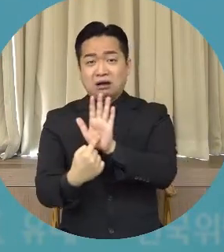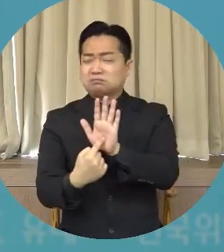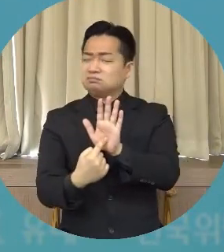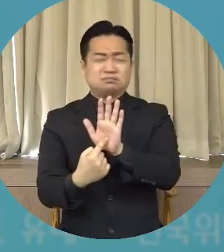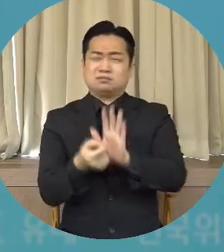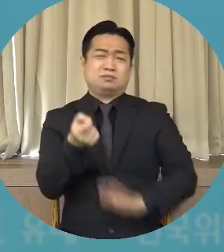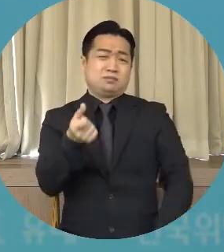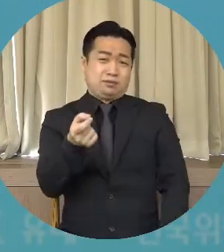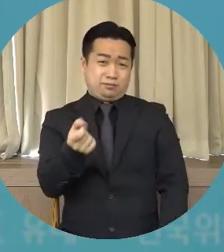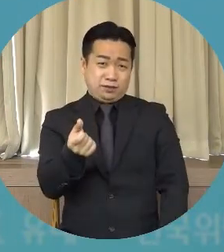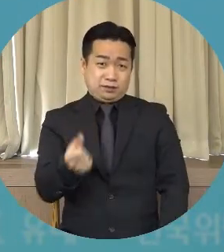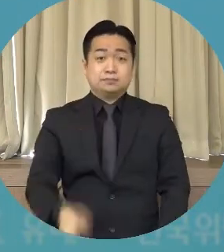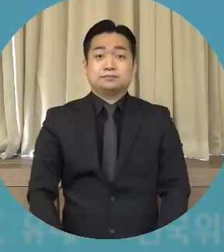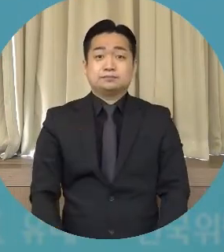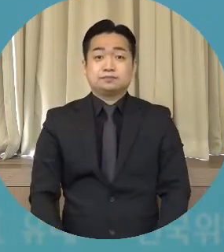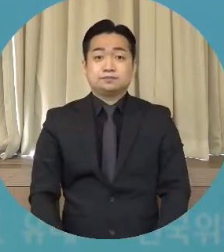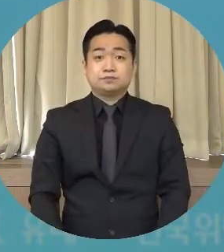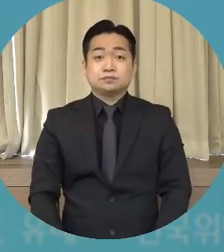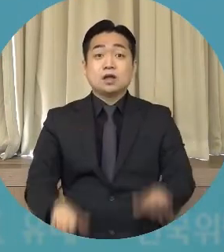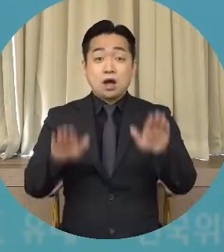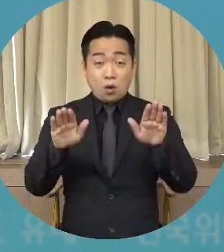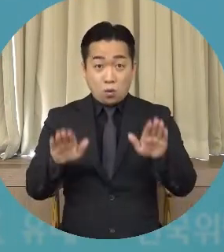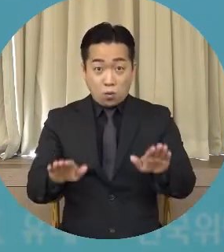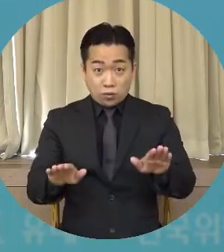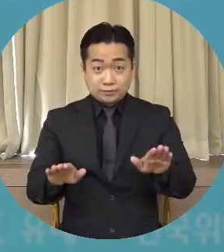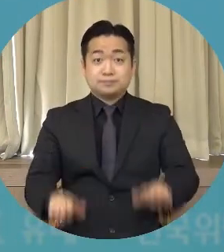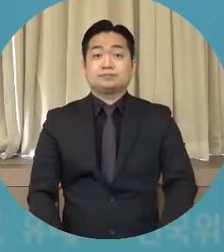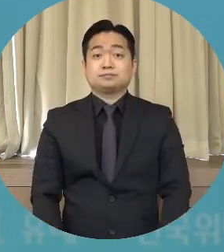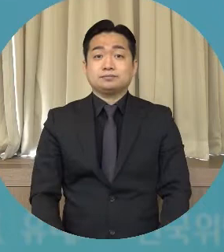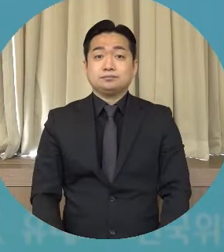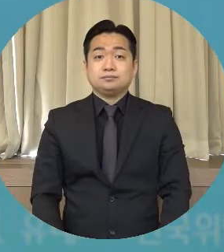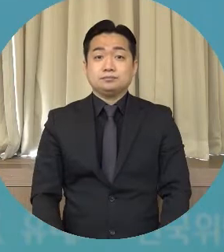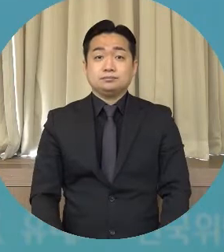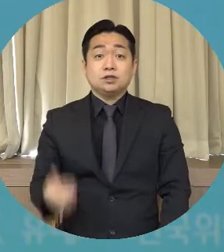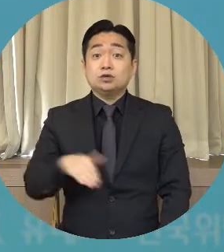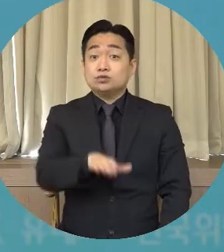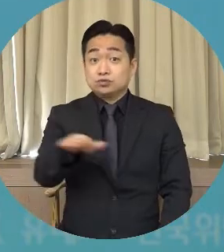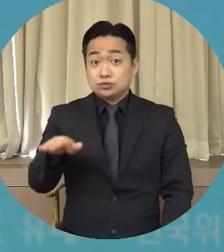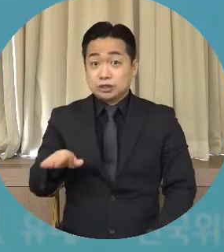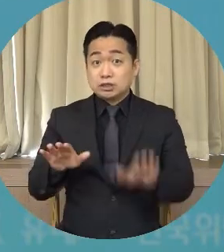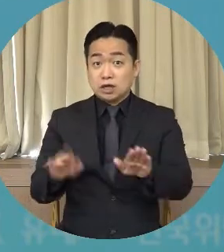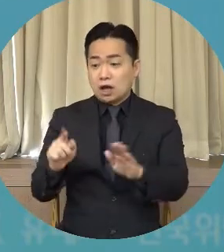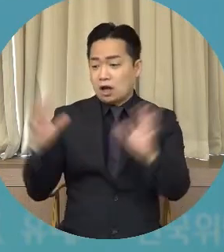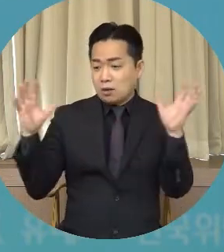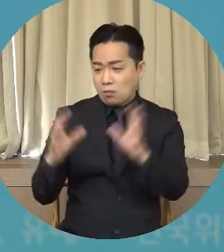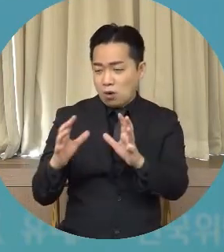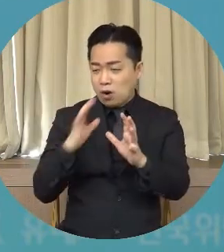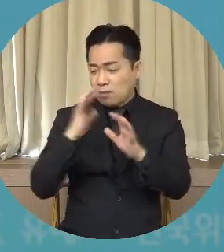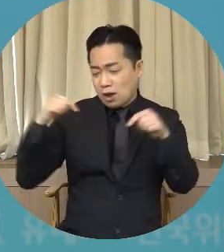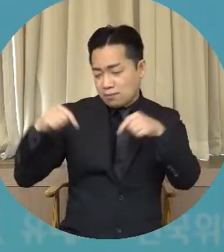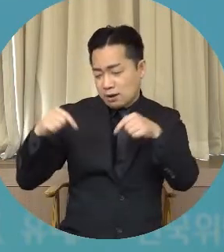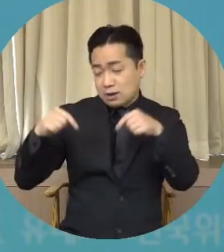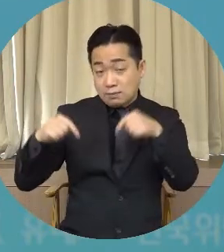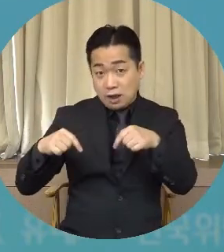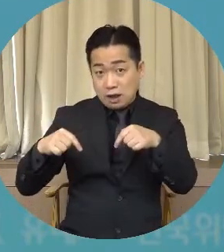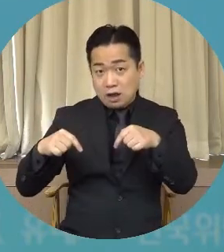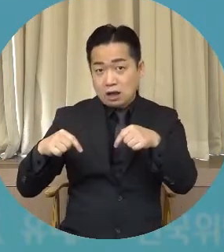많지 않았습니다. 그런데 오늘 저희가 이걸 함께 논의하게 된 것이